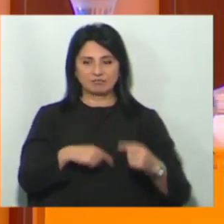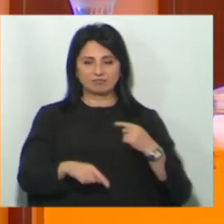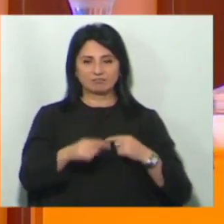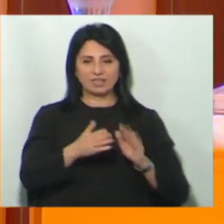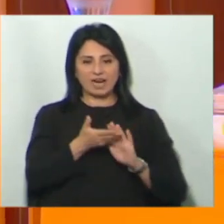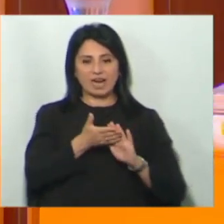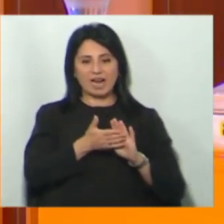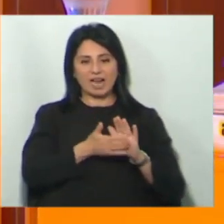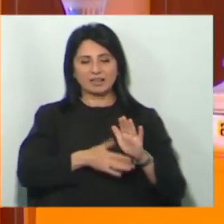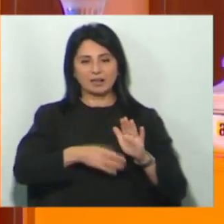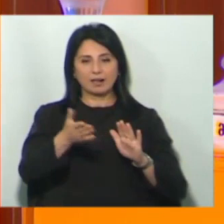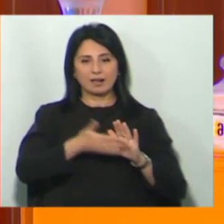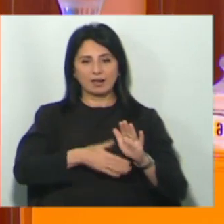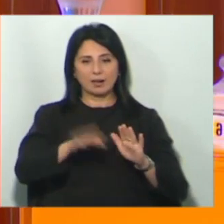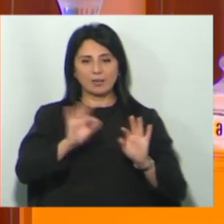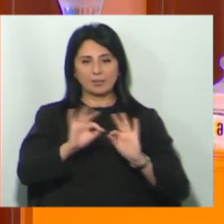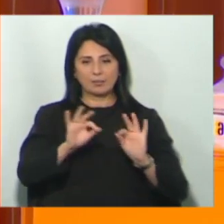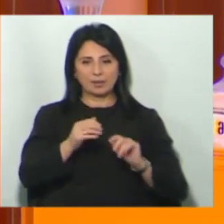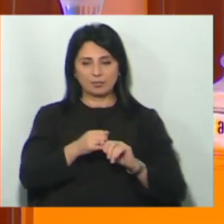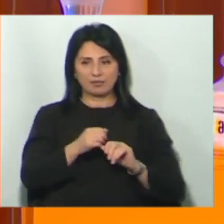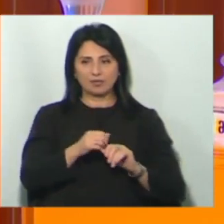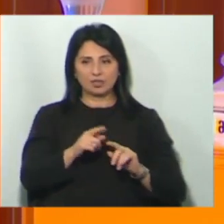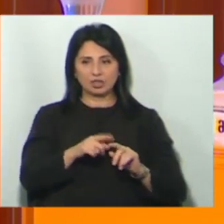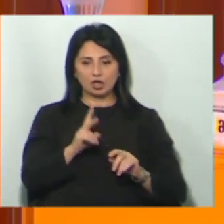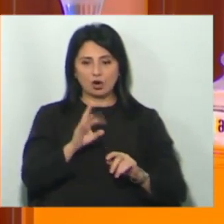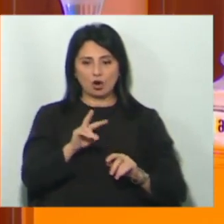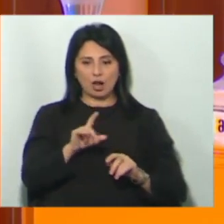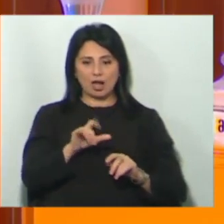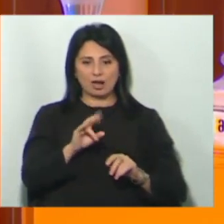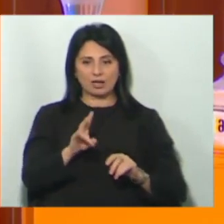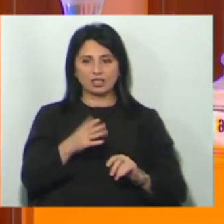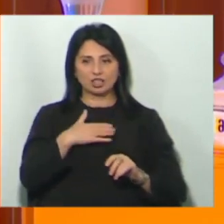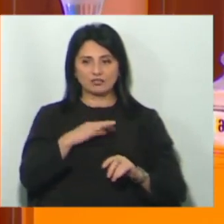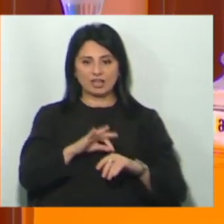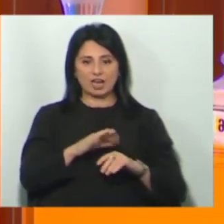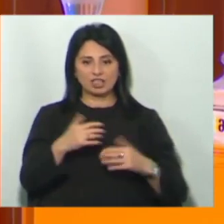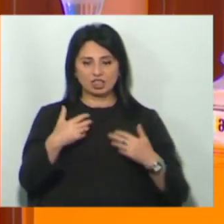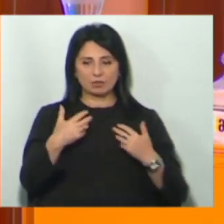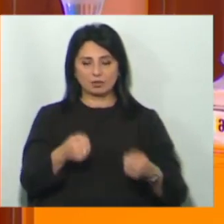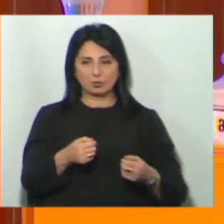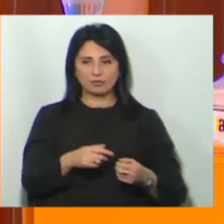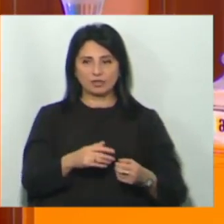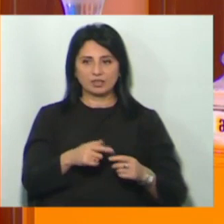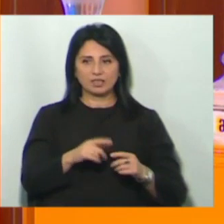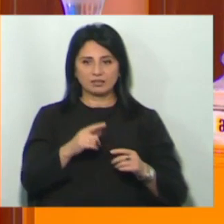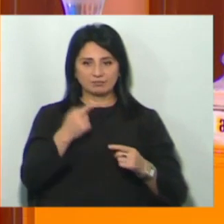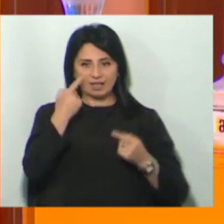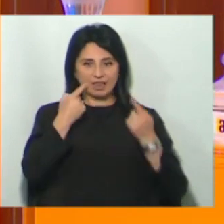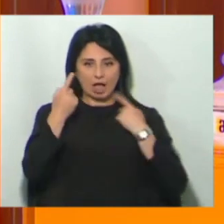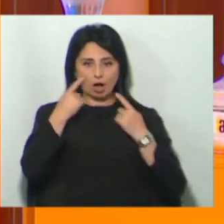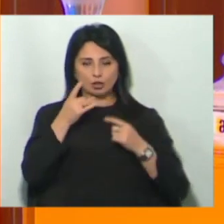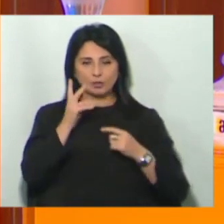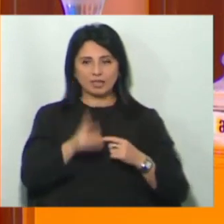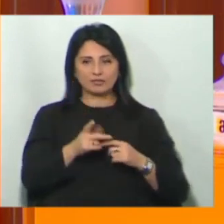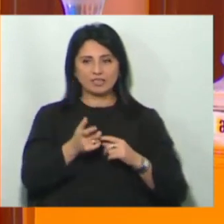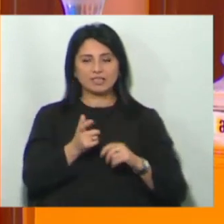სისხლძარღვის კედლის მთლიანობასაც უზრუნველყოფს და განსაზღვრავს კოლაგენის წარმოქმნას, რომელიც ჩვენი კანის ჯანმრთელობისათვის, ნაოჭების